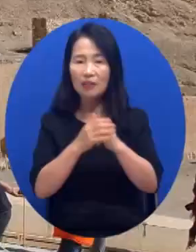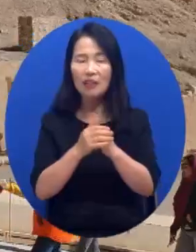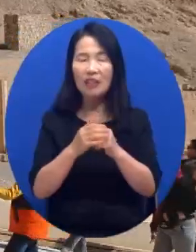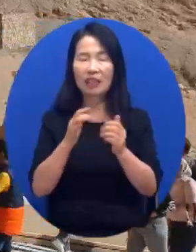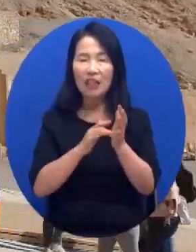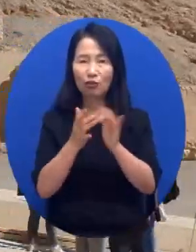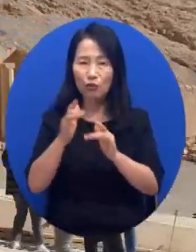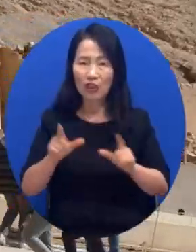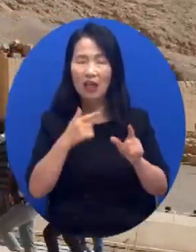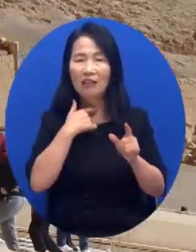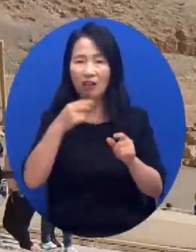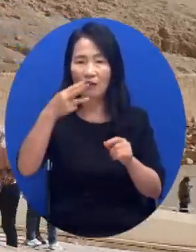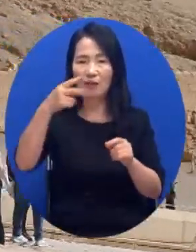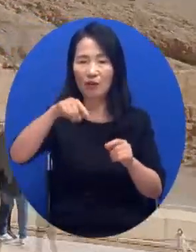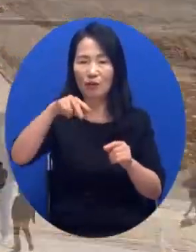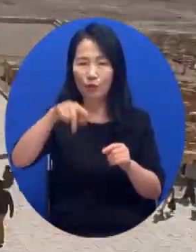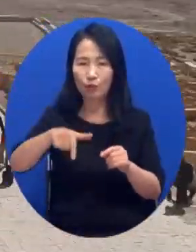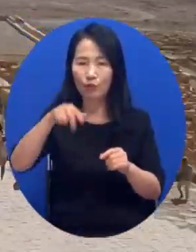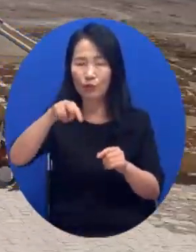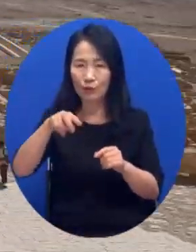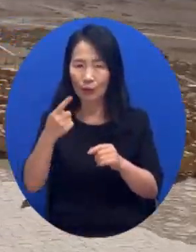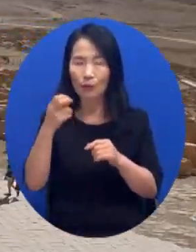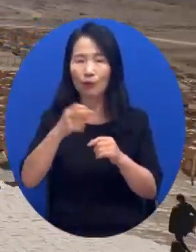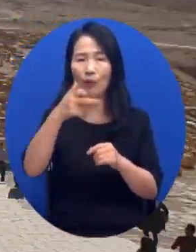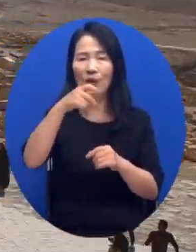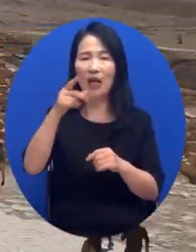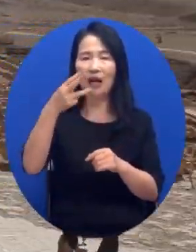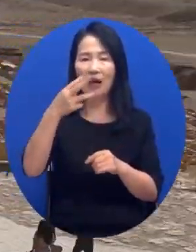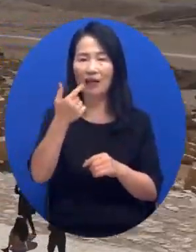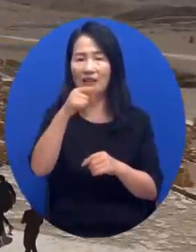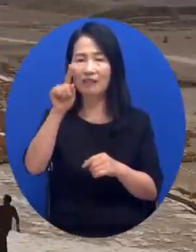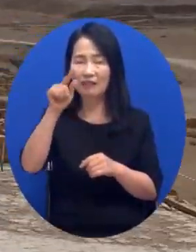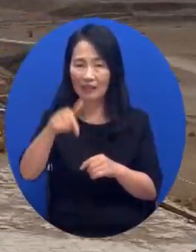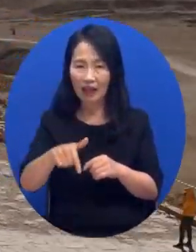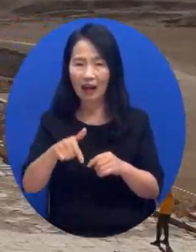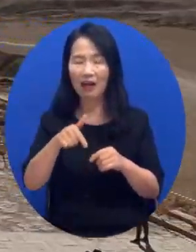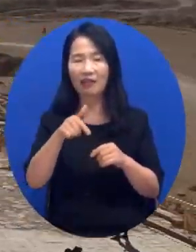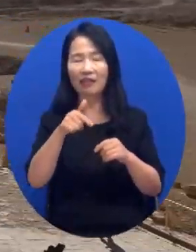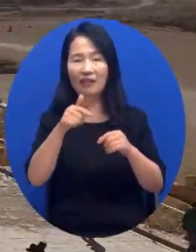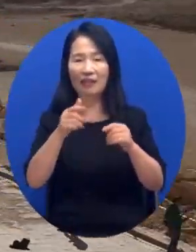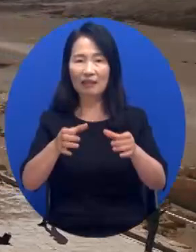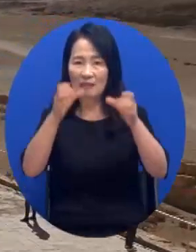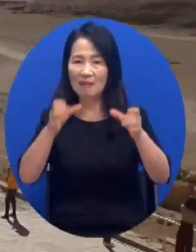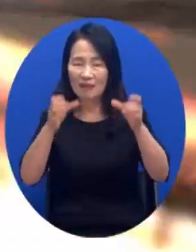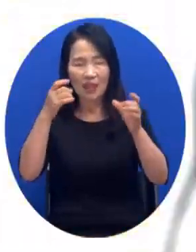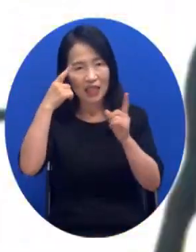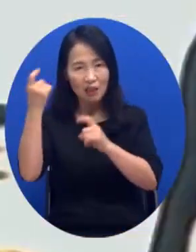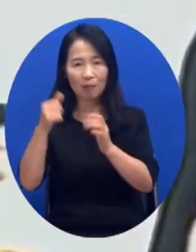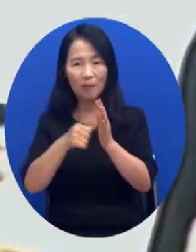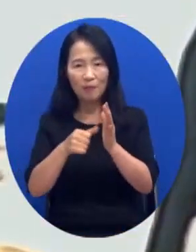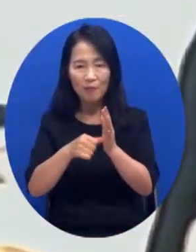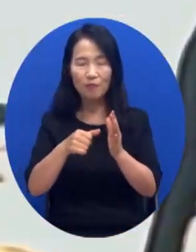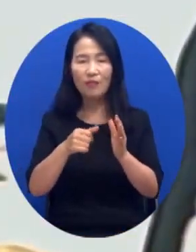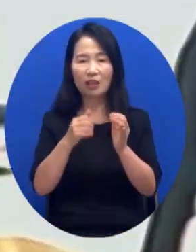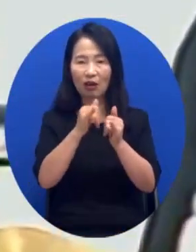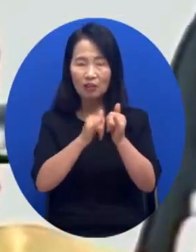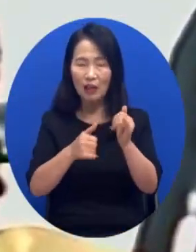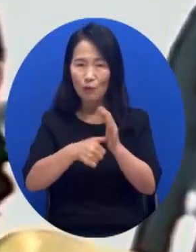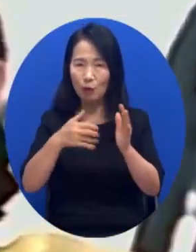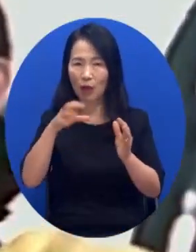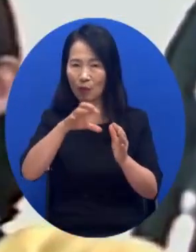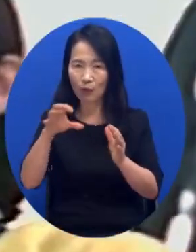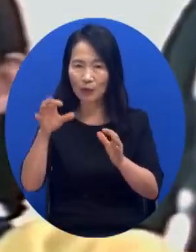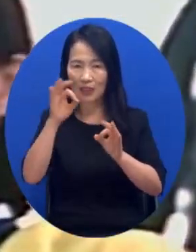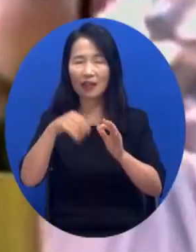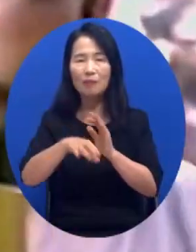카르낙 신전, 이집트 남부의 아부 신벨과 녹 등 성경 속 역사의 현장을 찾아갑니다. 또 10월